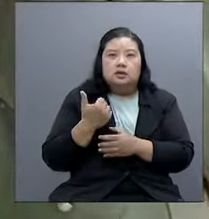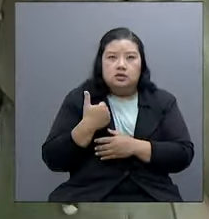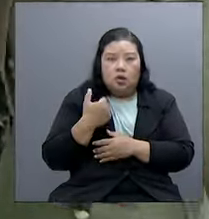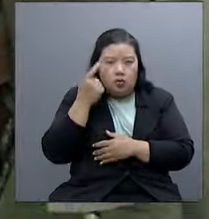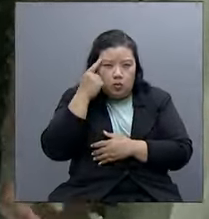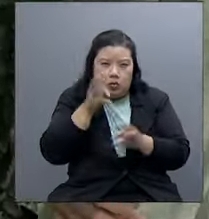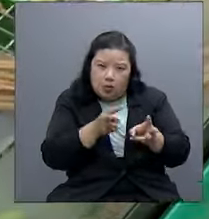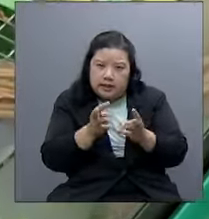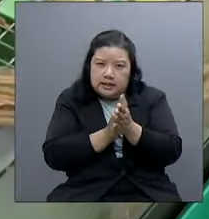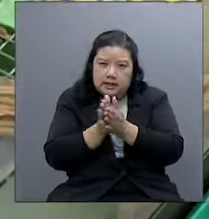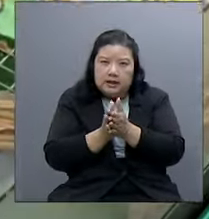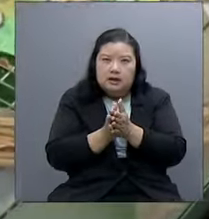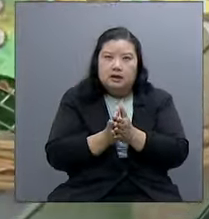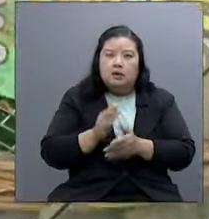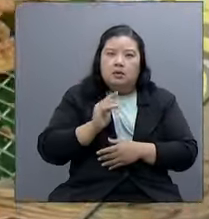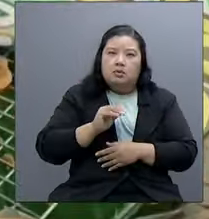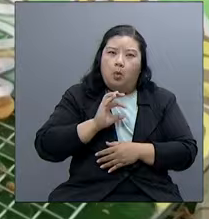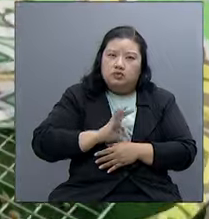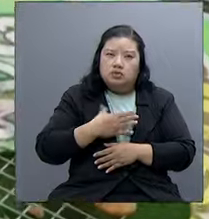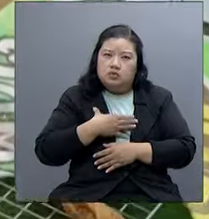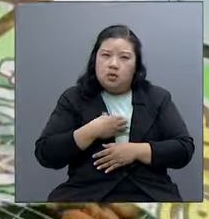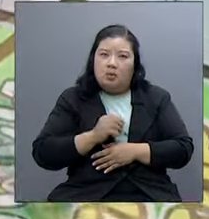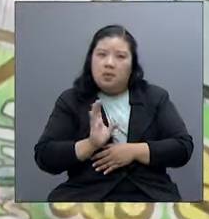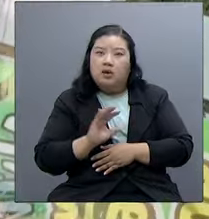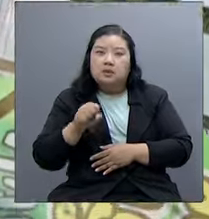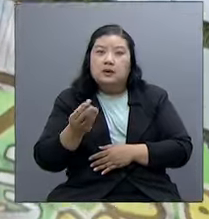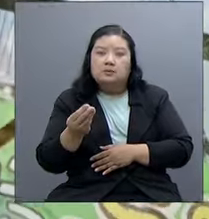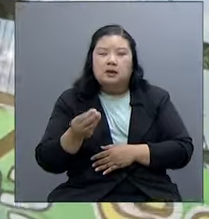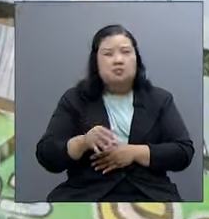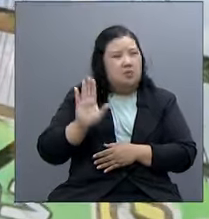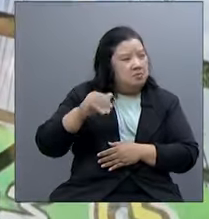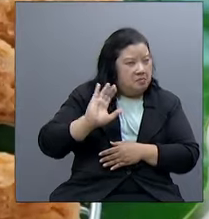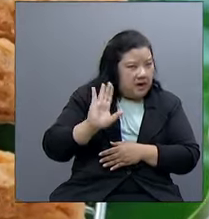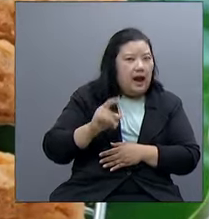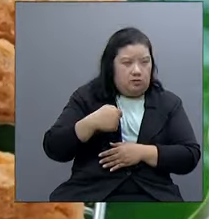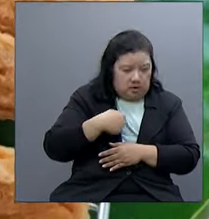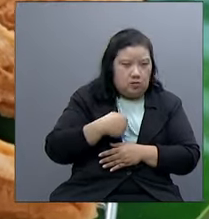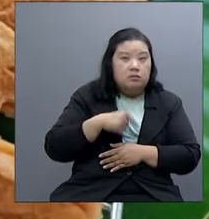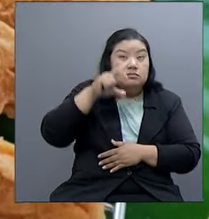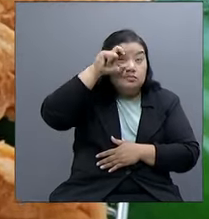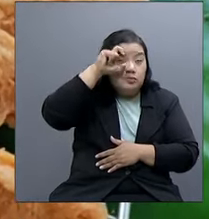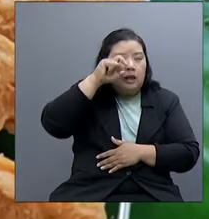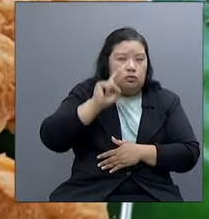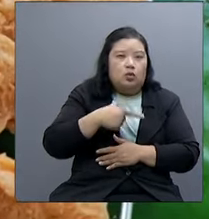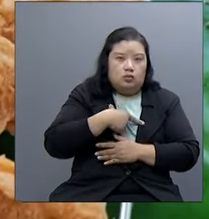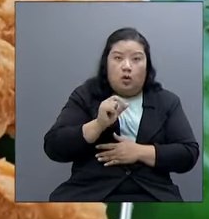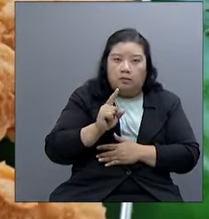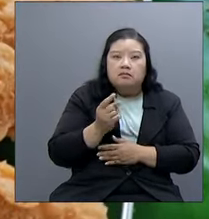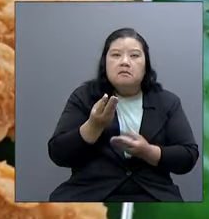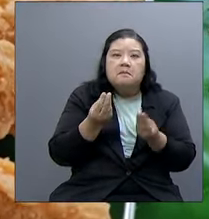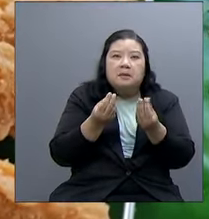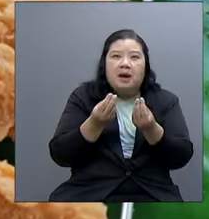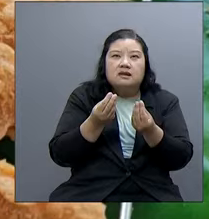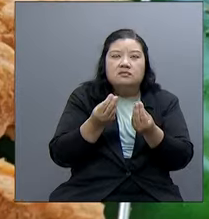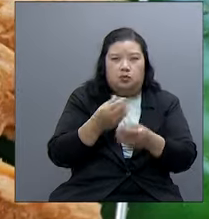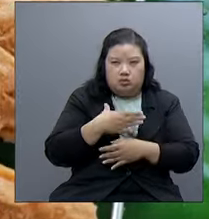เพลพร้ในใอย่นี้กวายทอดมต้องช่ำสิ มตช่น้มนนี้หนไแต่จะอยในเ้ออะไรน แต่เขาไม่ชอ